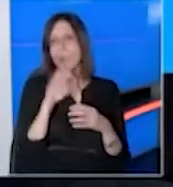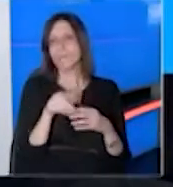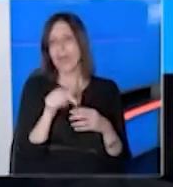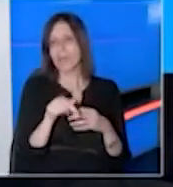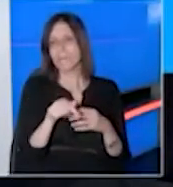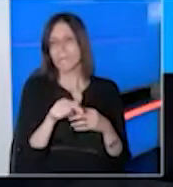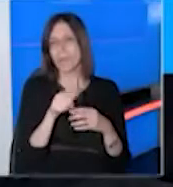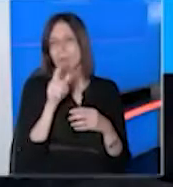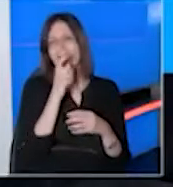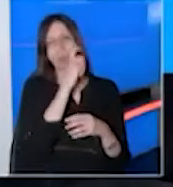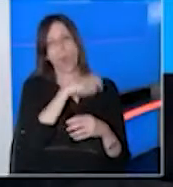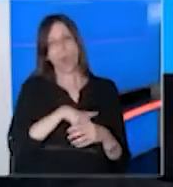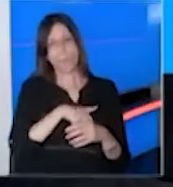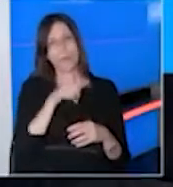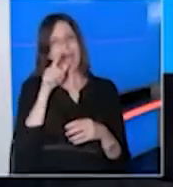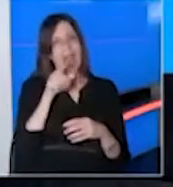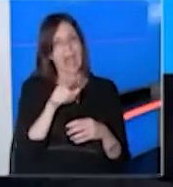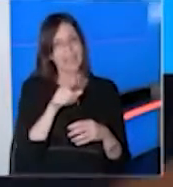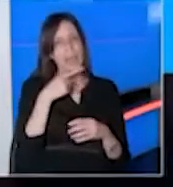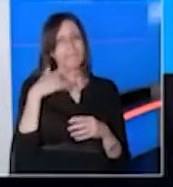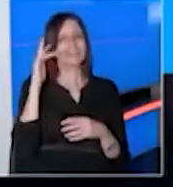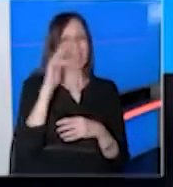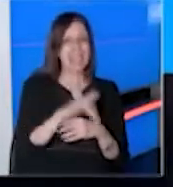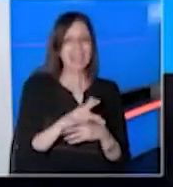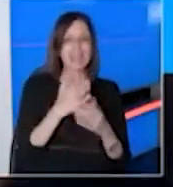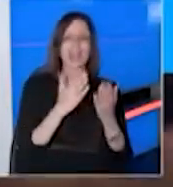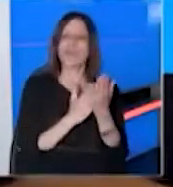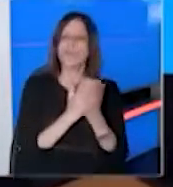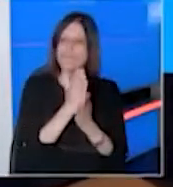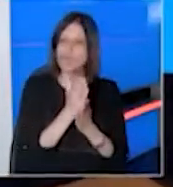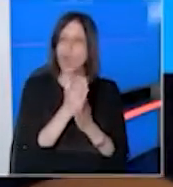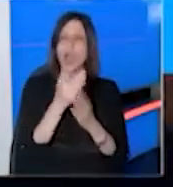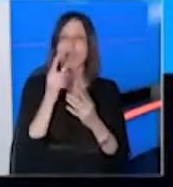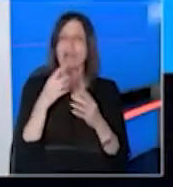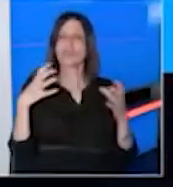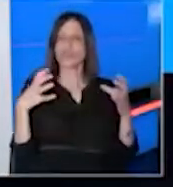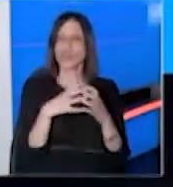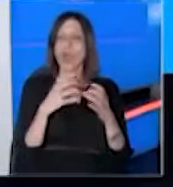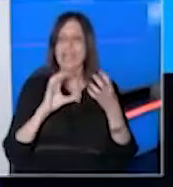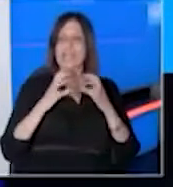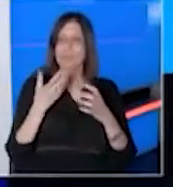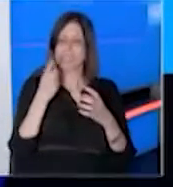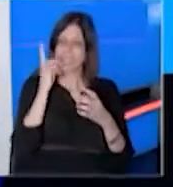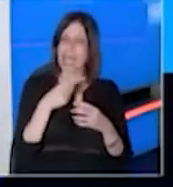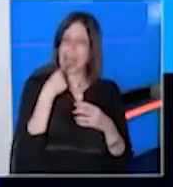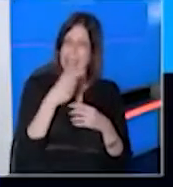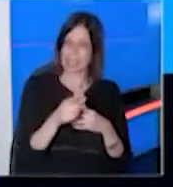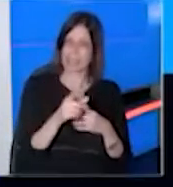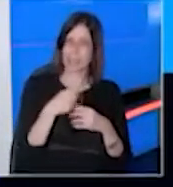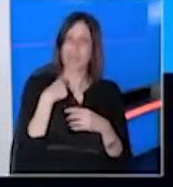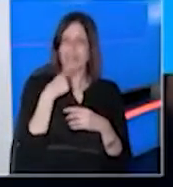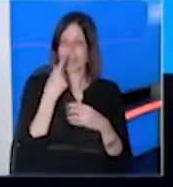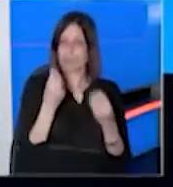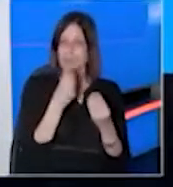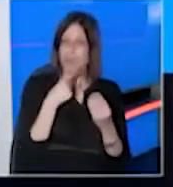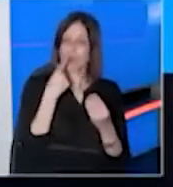אתה לא בא לפה מהאום. אתה מתנגד קבוע דתי לתנועה הקיבוצית. צריך להגיד את זה, דוד. אני אגיד משהו כזה.